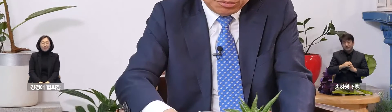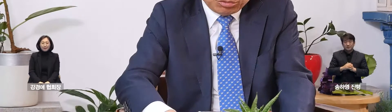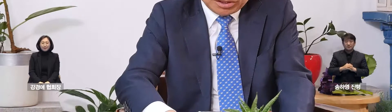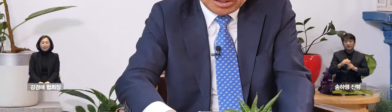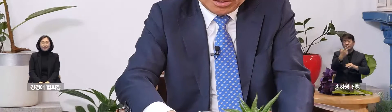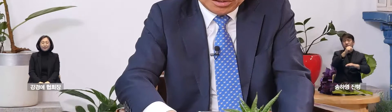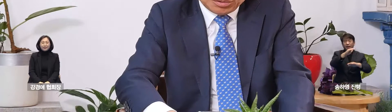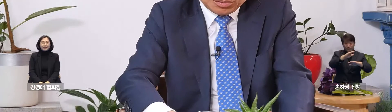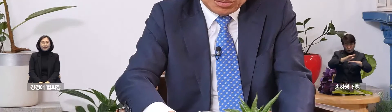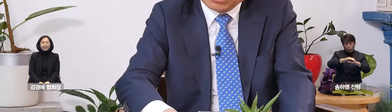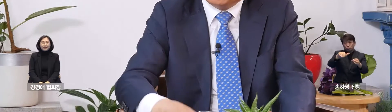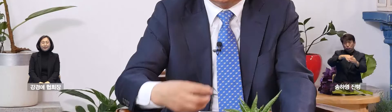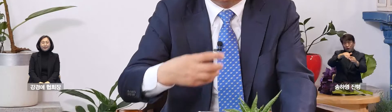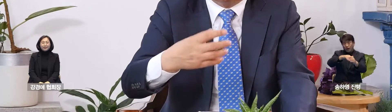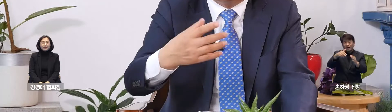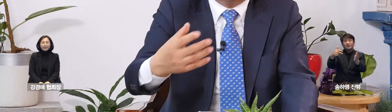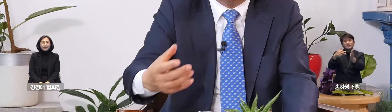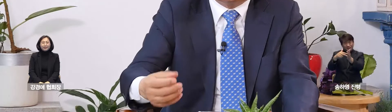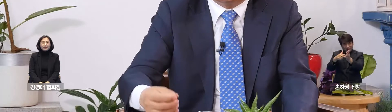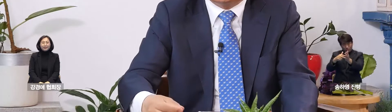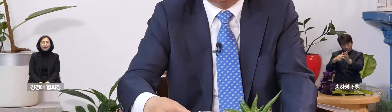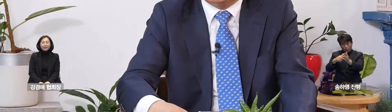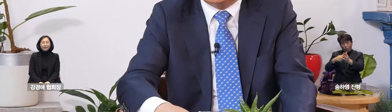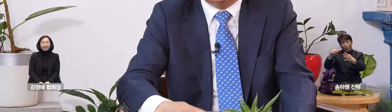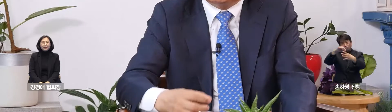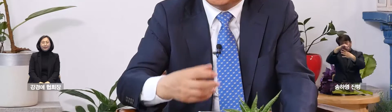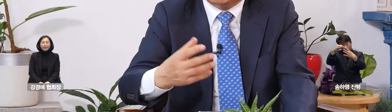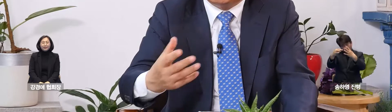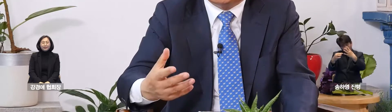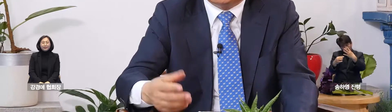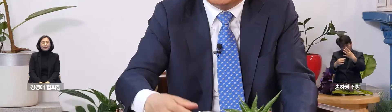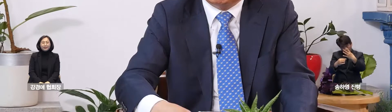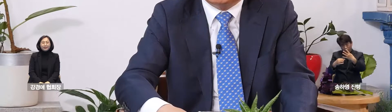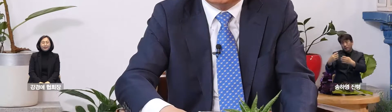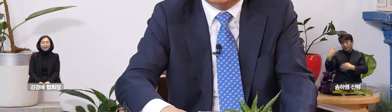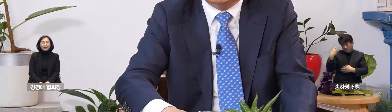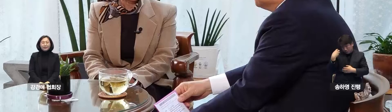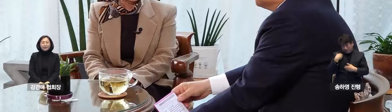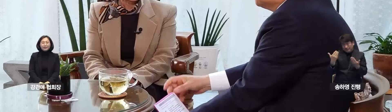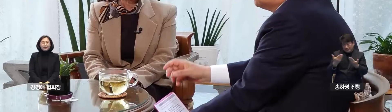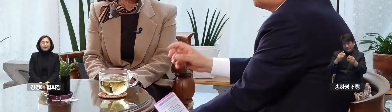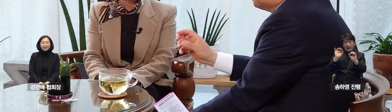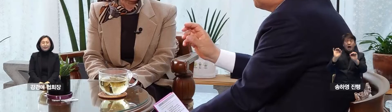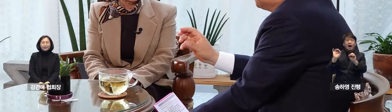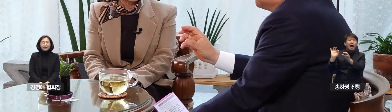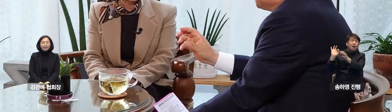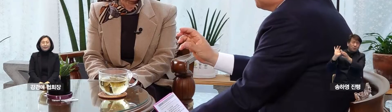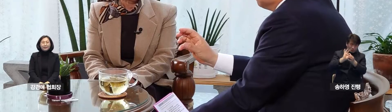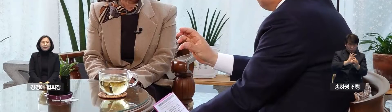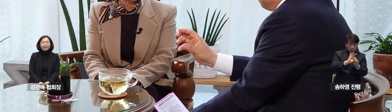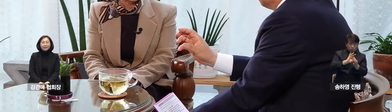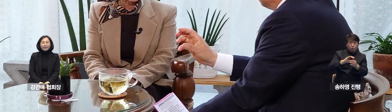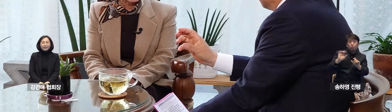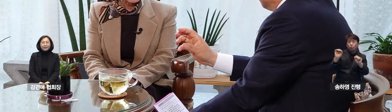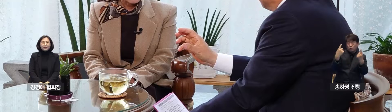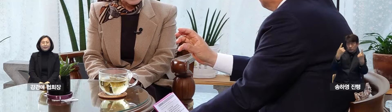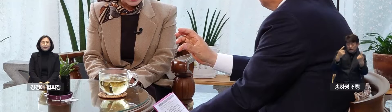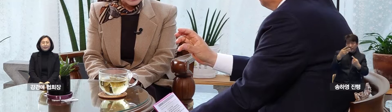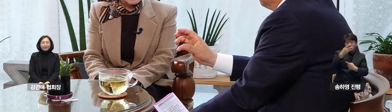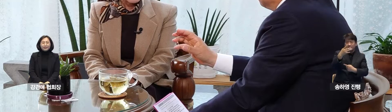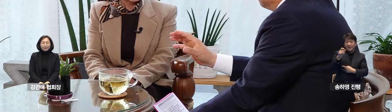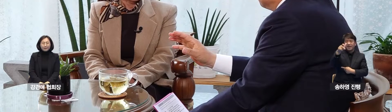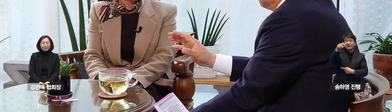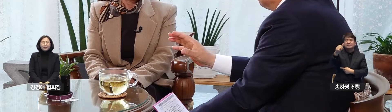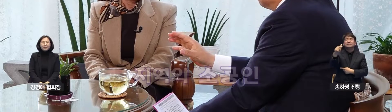이제 대전문화재단도 프로젝트의 주관 주체로서 일을 하면서 거기에 이제 테크노파크가